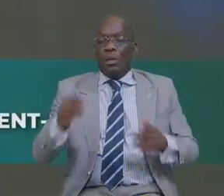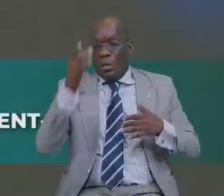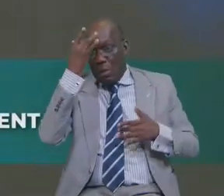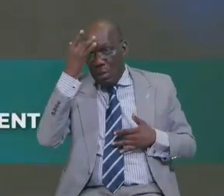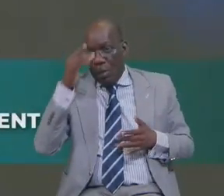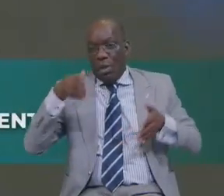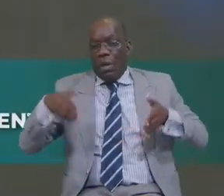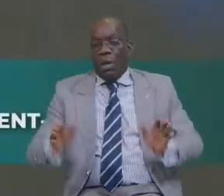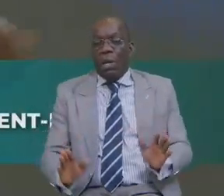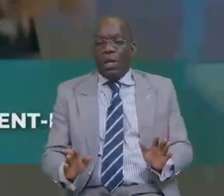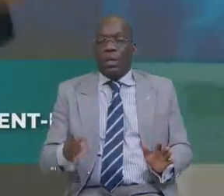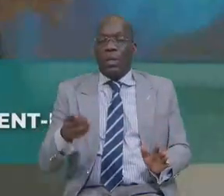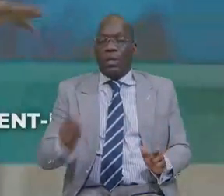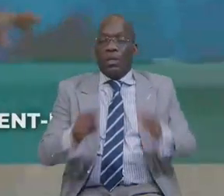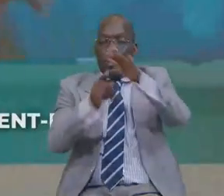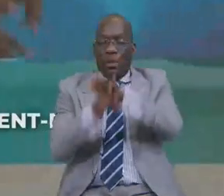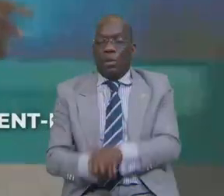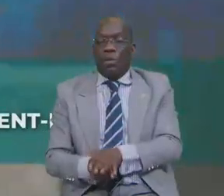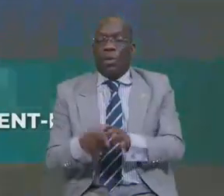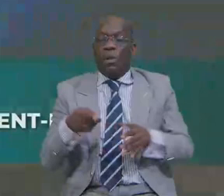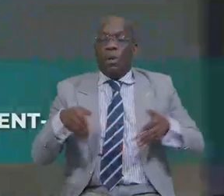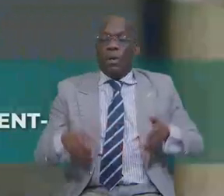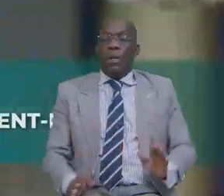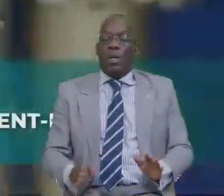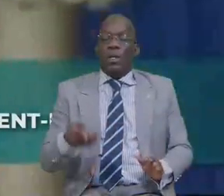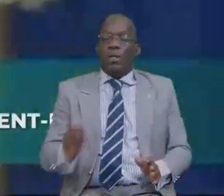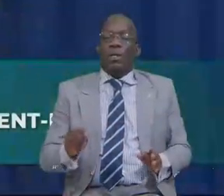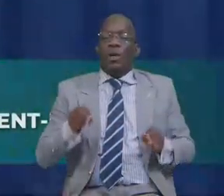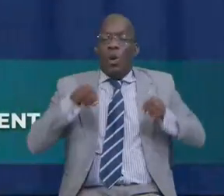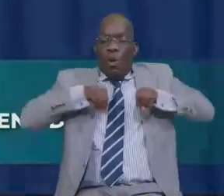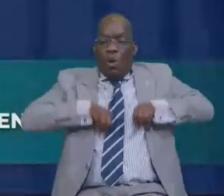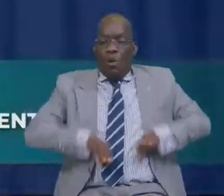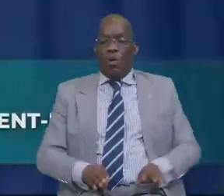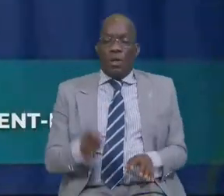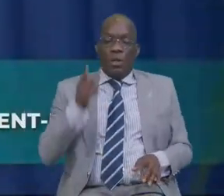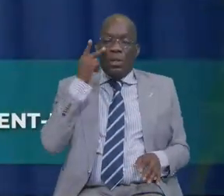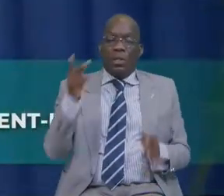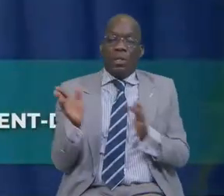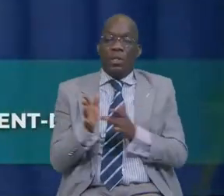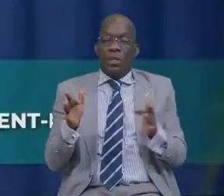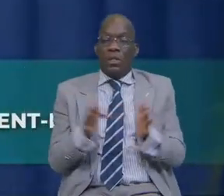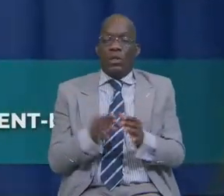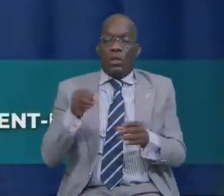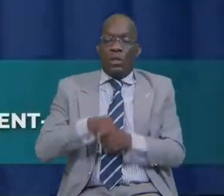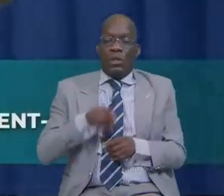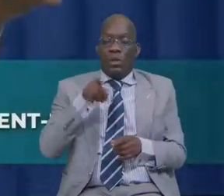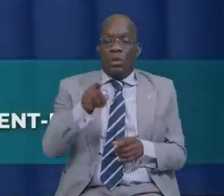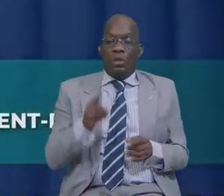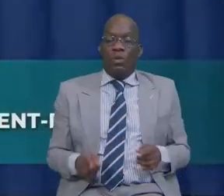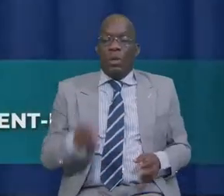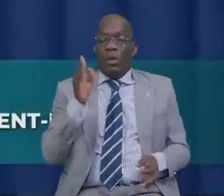les malades, que les déprimés, que les opprimés voient Jésus en